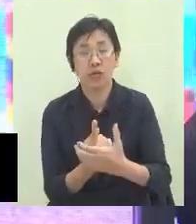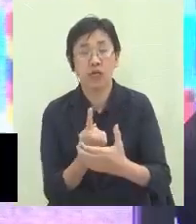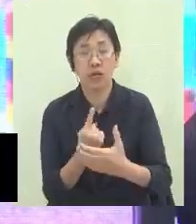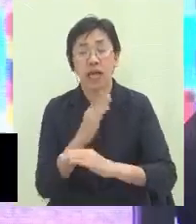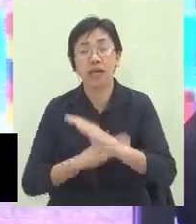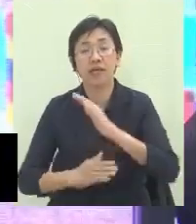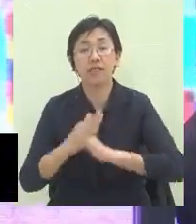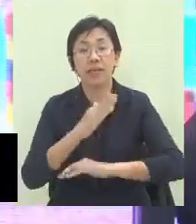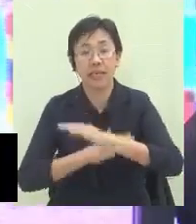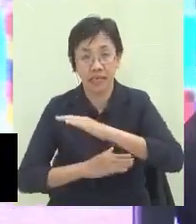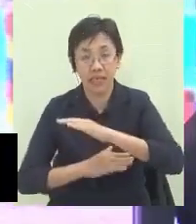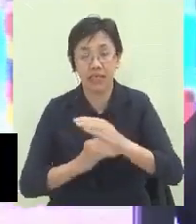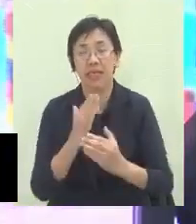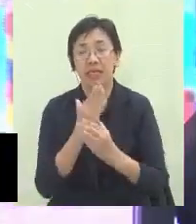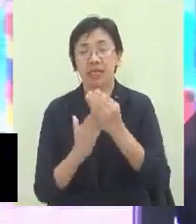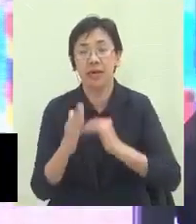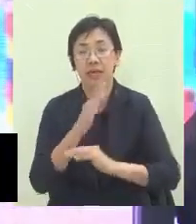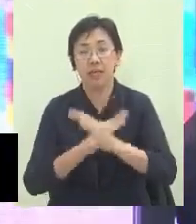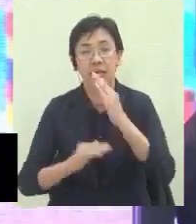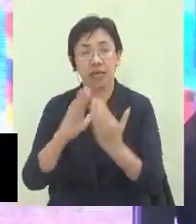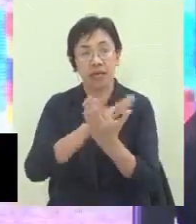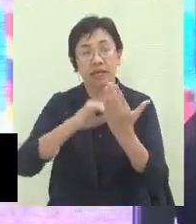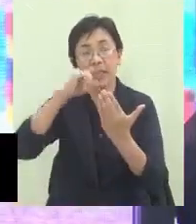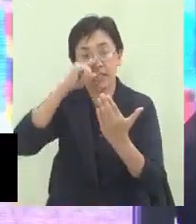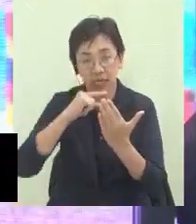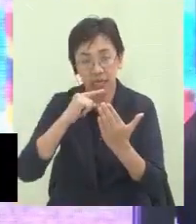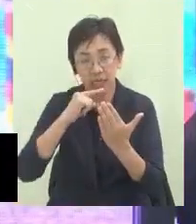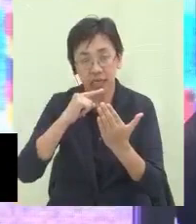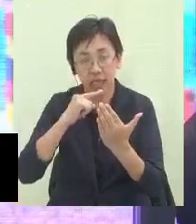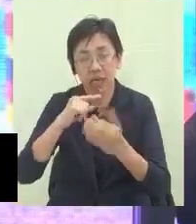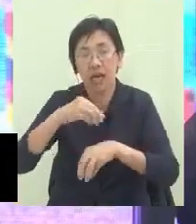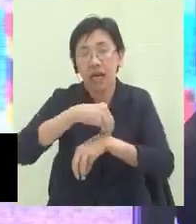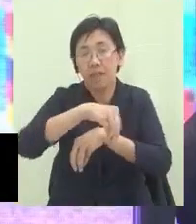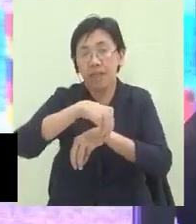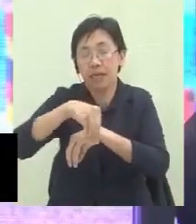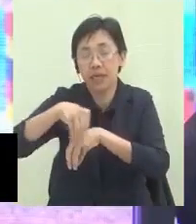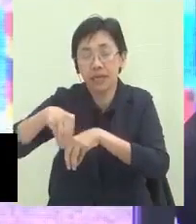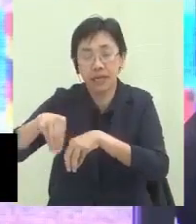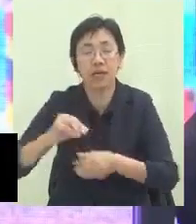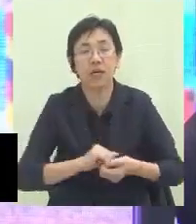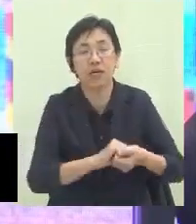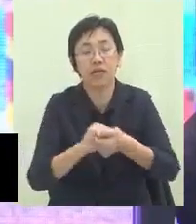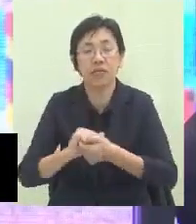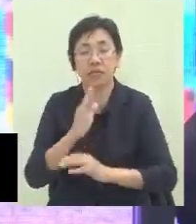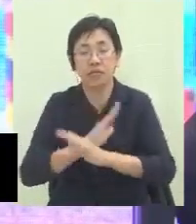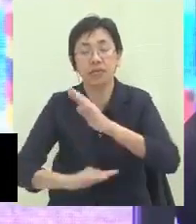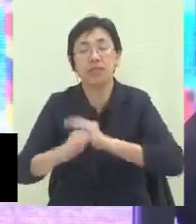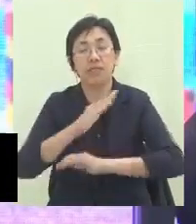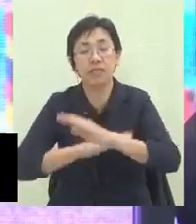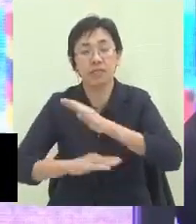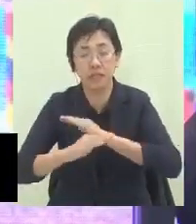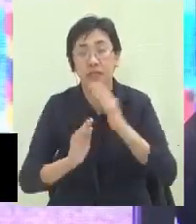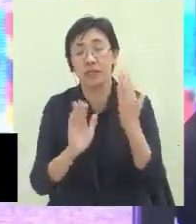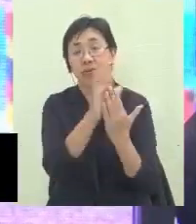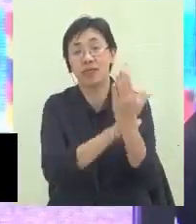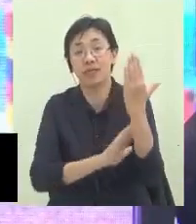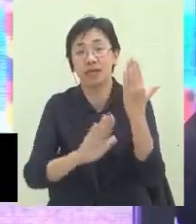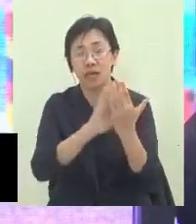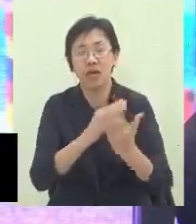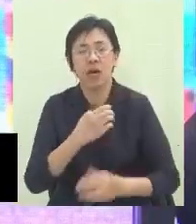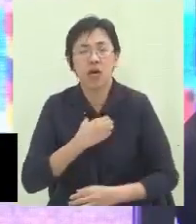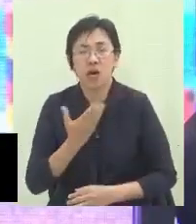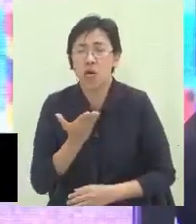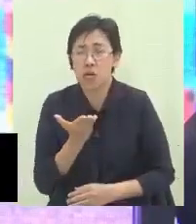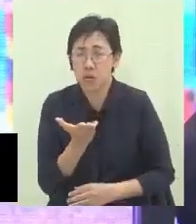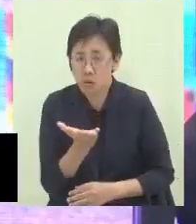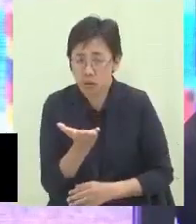การในนามสภาคนพิการทุกประเภทในประเทศไทยและภาคีเครือข่ายคนพิการทั่วประเทศขอเรียกร้อง